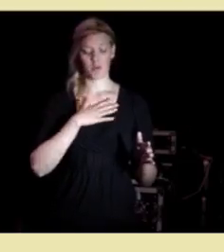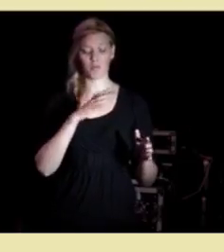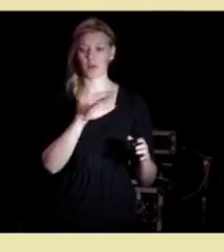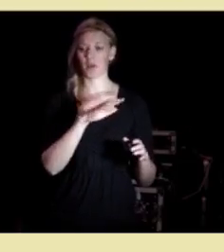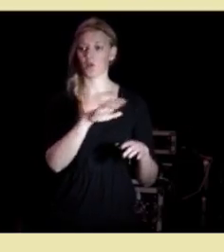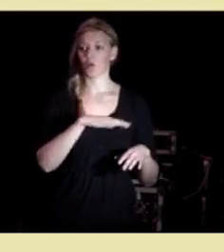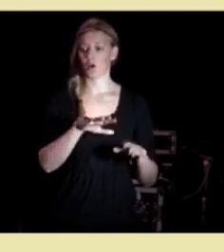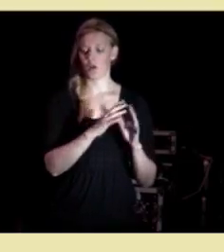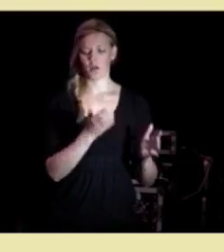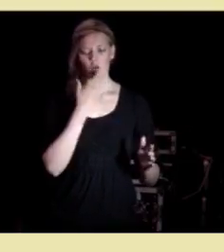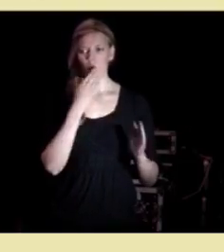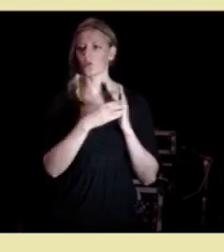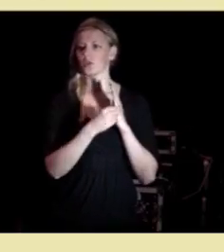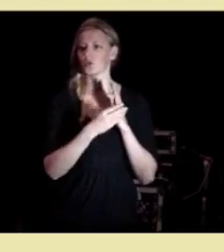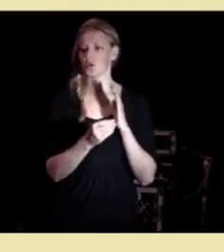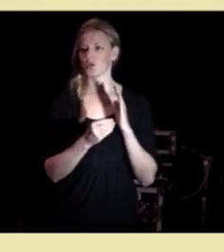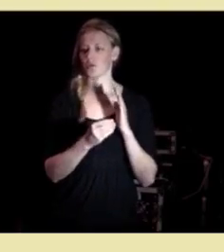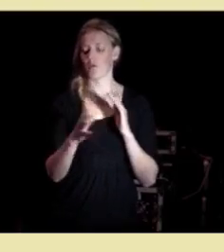mange samfunn i Norge.